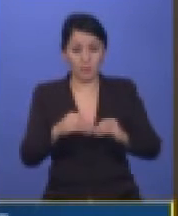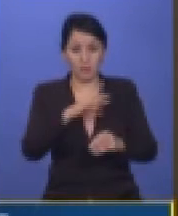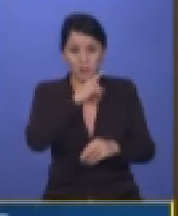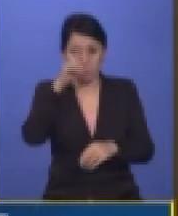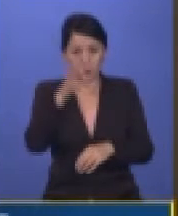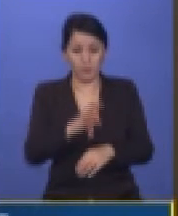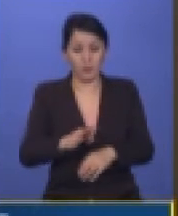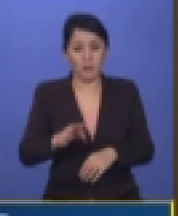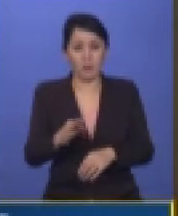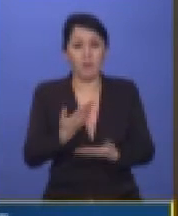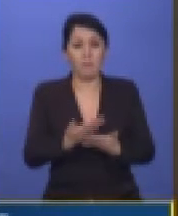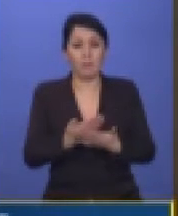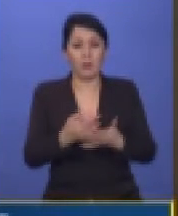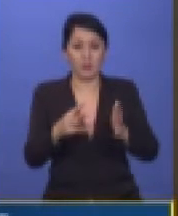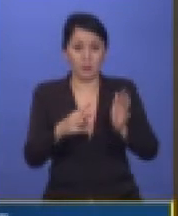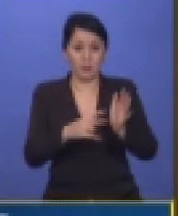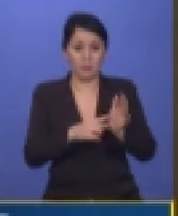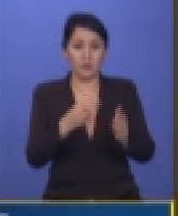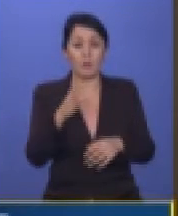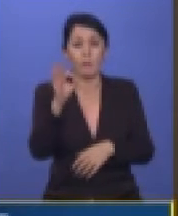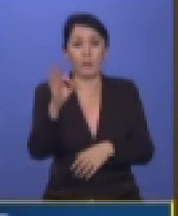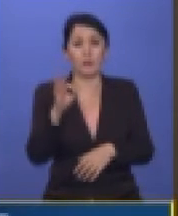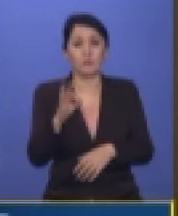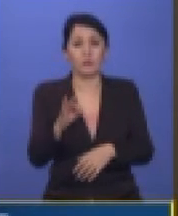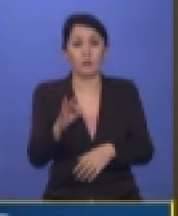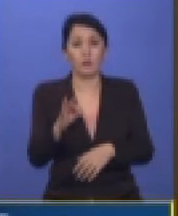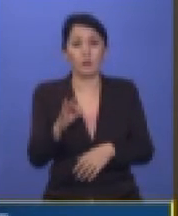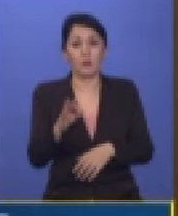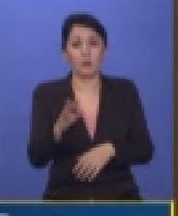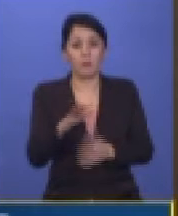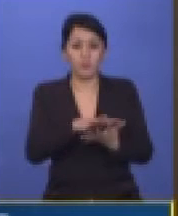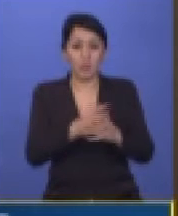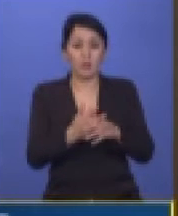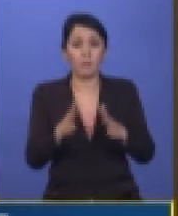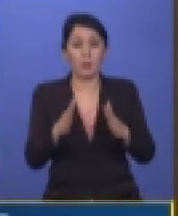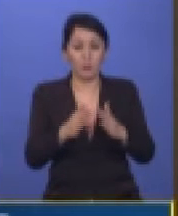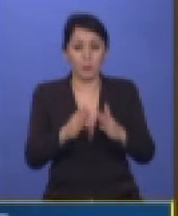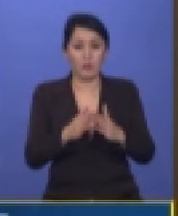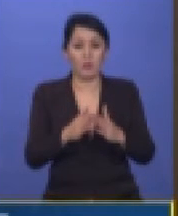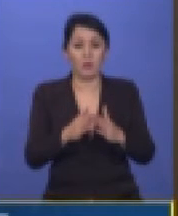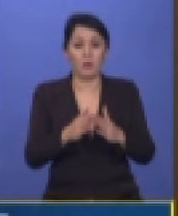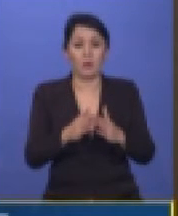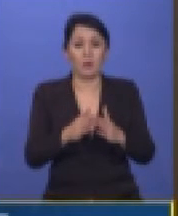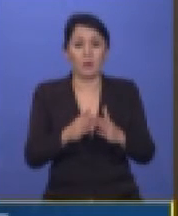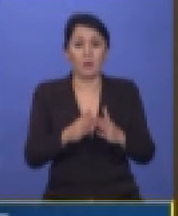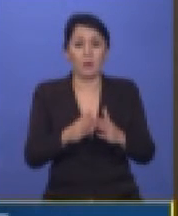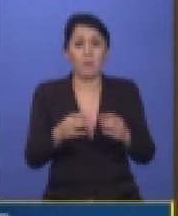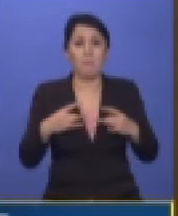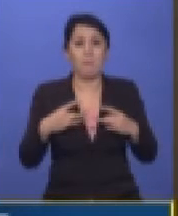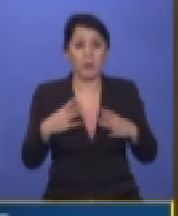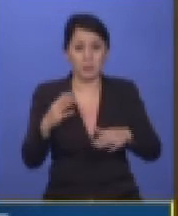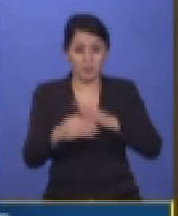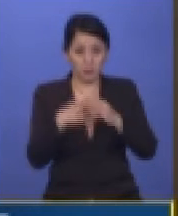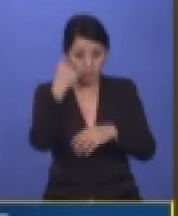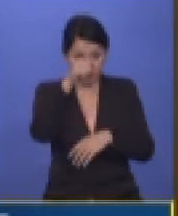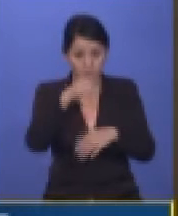области порядка 73% пожаров происходит в жилом секторе, в жилых районах. В праздничные